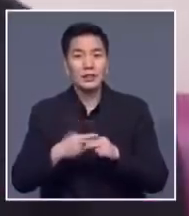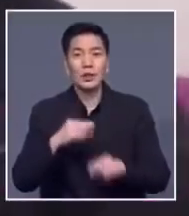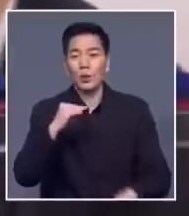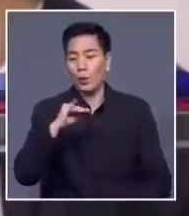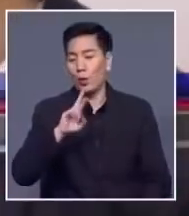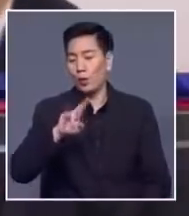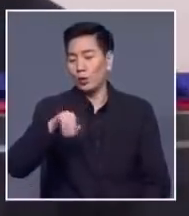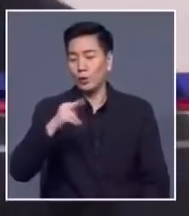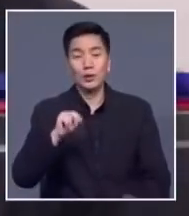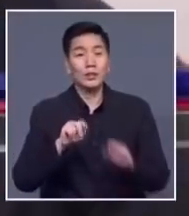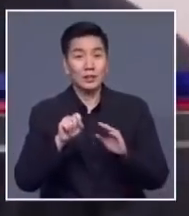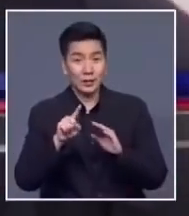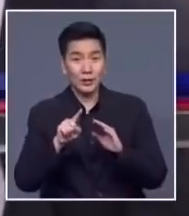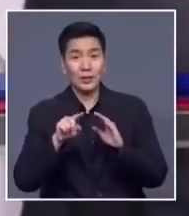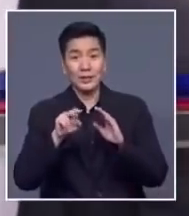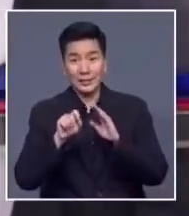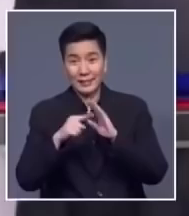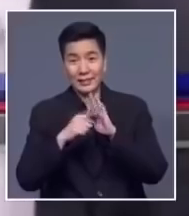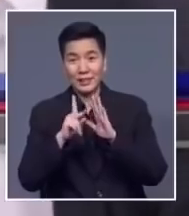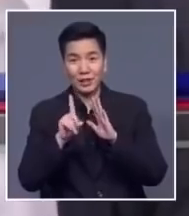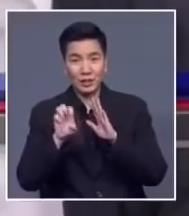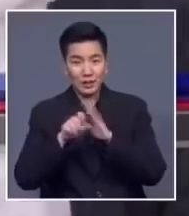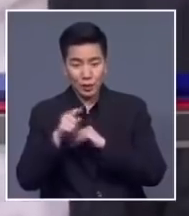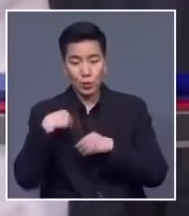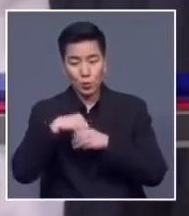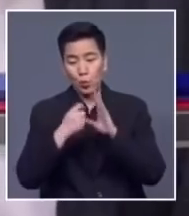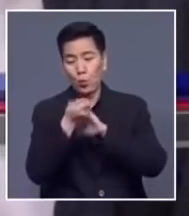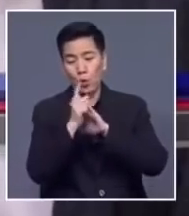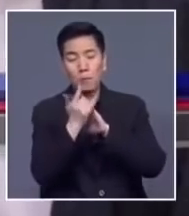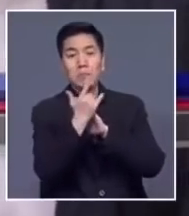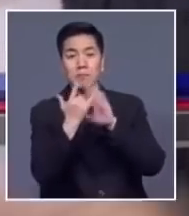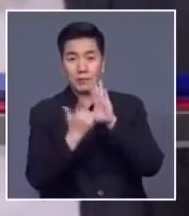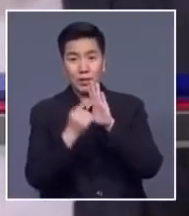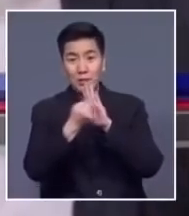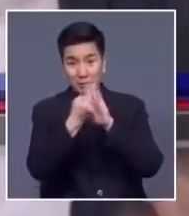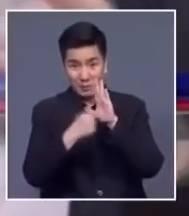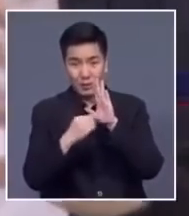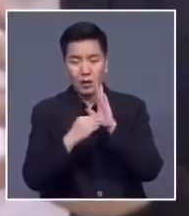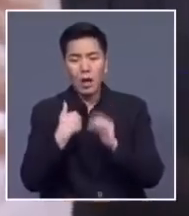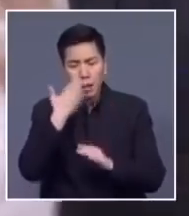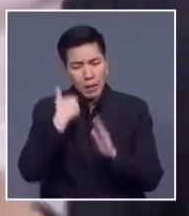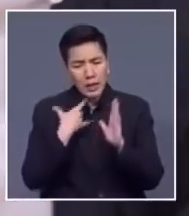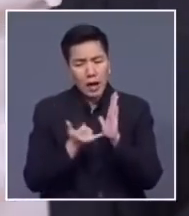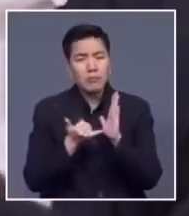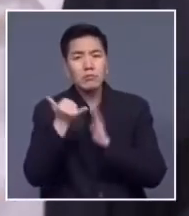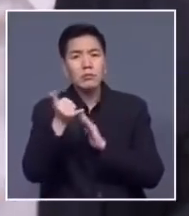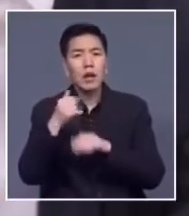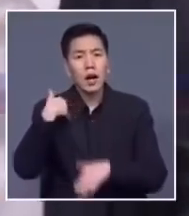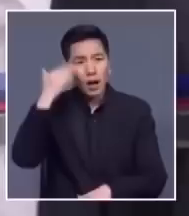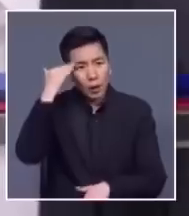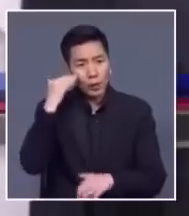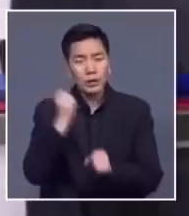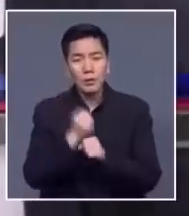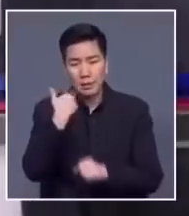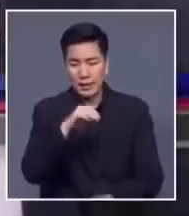ประครับ ครับมาจากจังหวัดอะไรครับ อุดรธานีครับผม ครับทำไมถึงตั้งใจจะไปทำงานที่เกาหลีใต้โดยผ่านโครงการนี้หรือว่าระบ